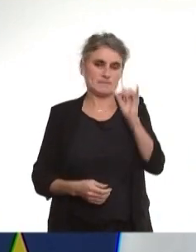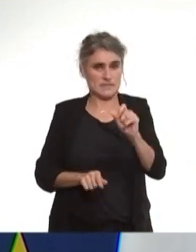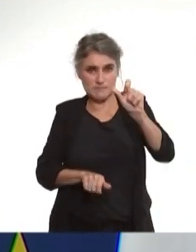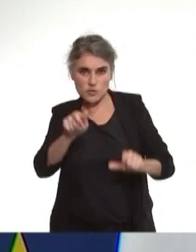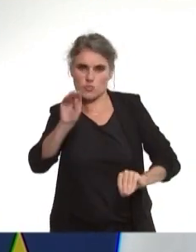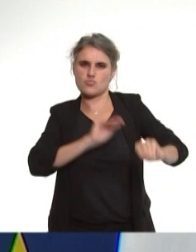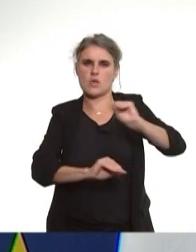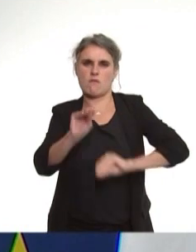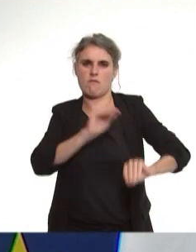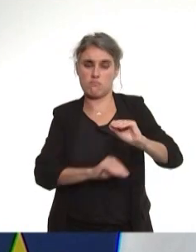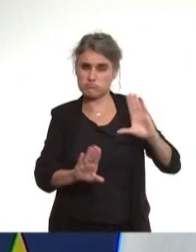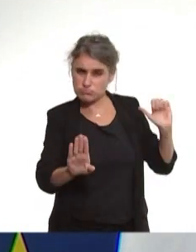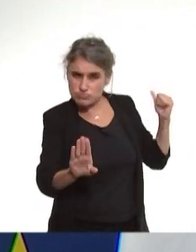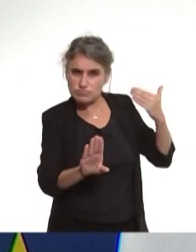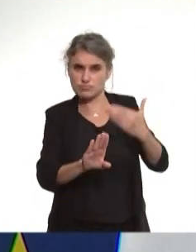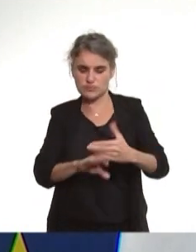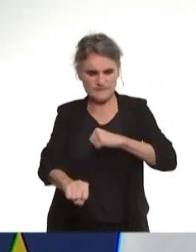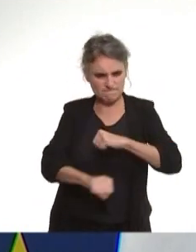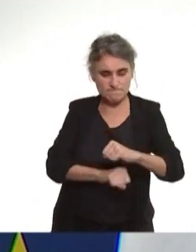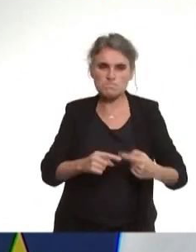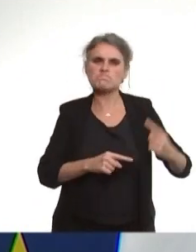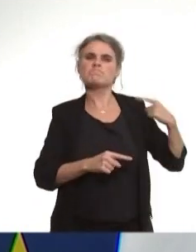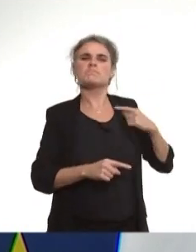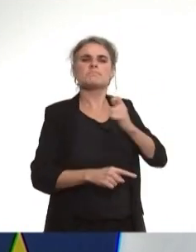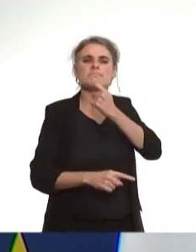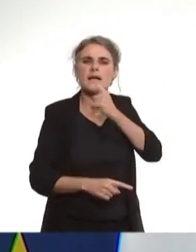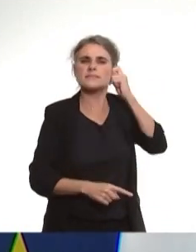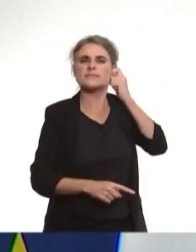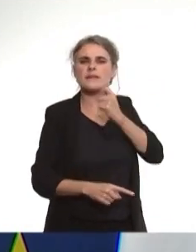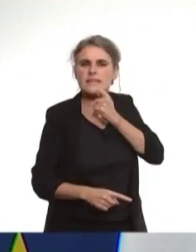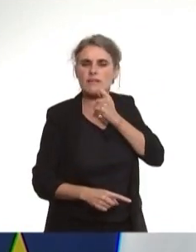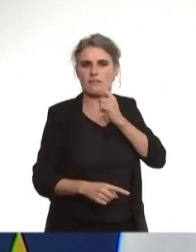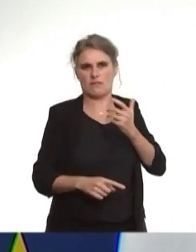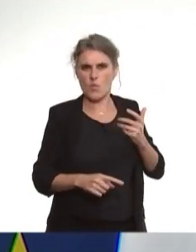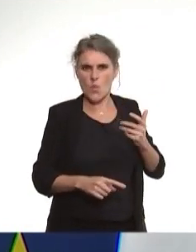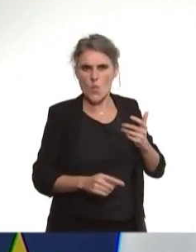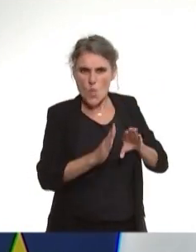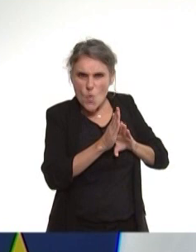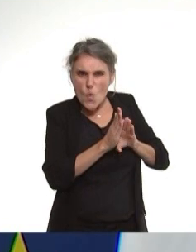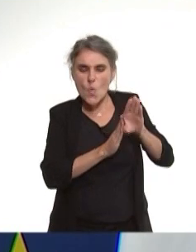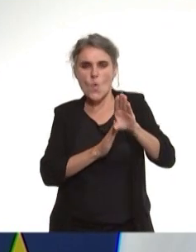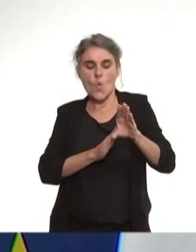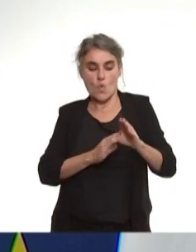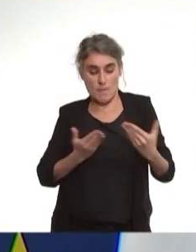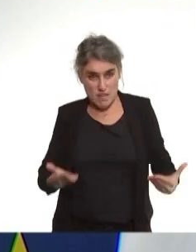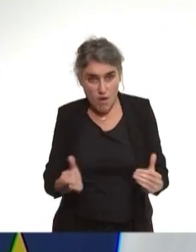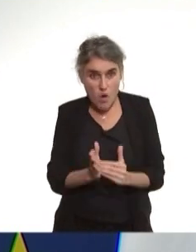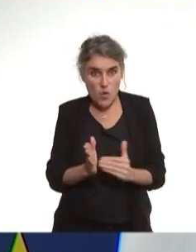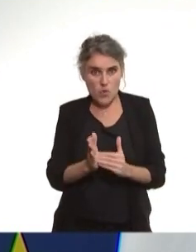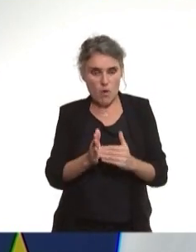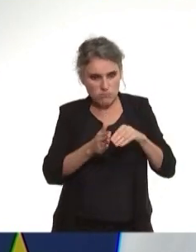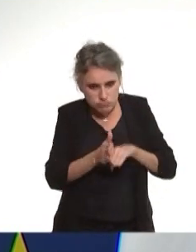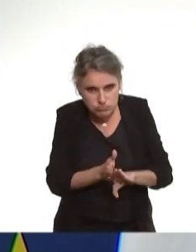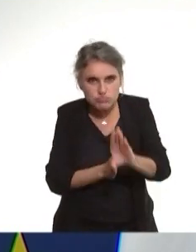jour après jour font face à la première vague d'abord à cette recrudescence épidémique désormais